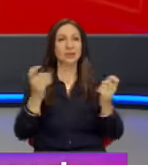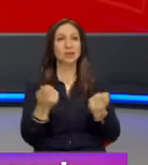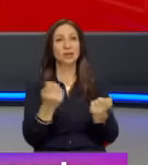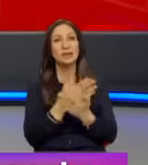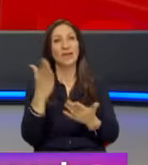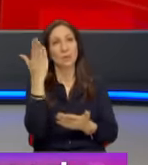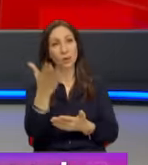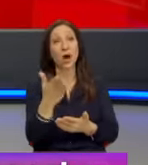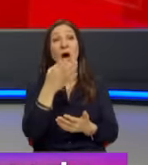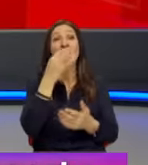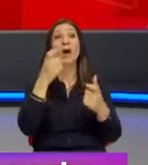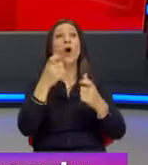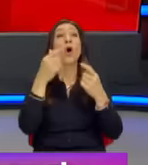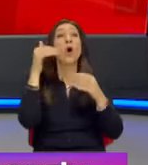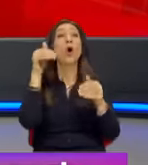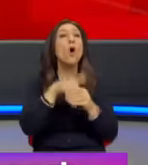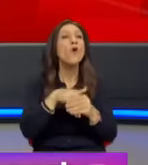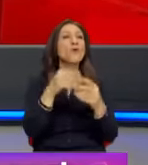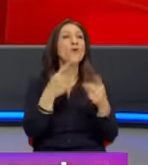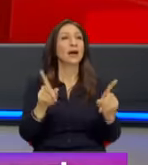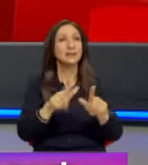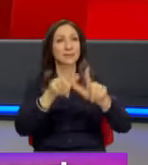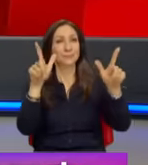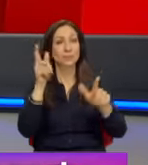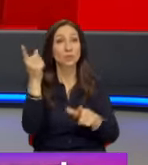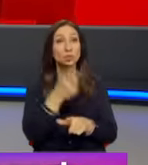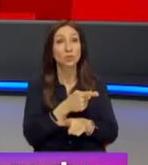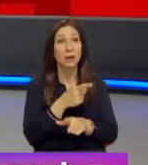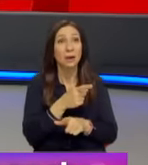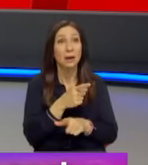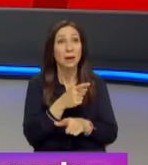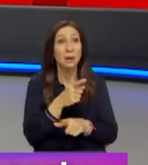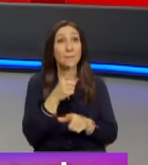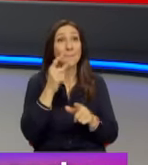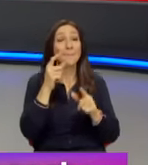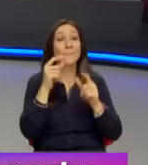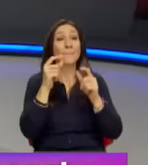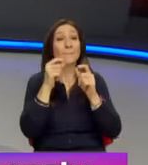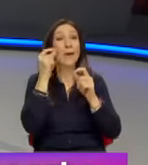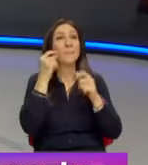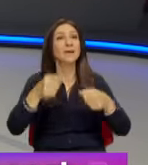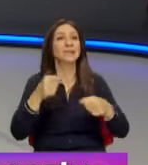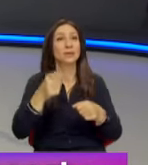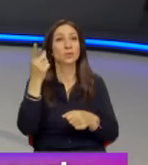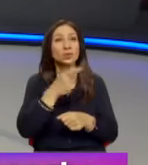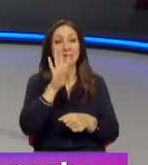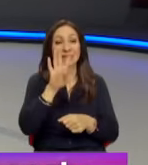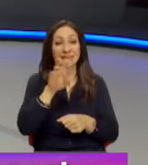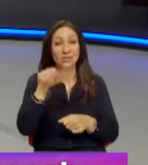ediyor. Ankara'daki oy farkını da getirebiliriz aslında. Beypazarı %48,53